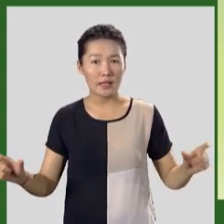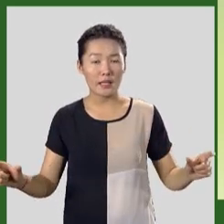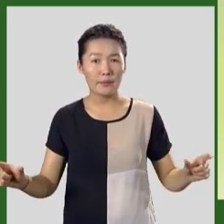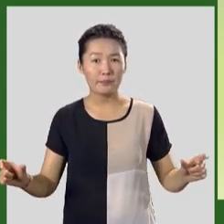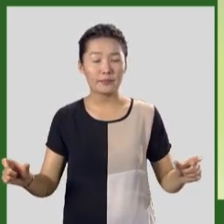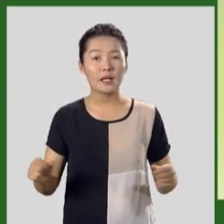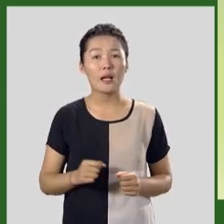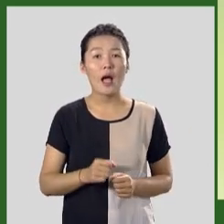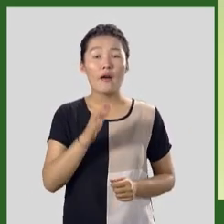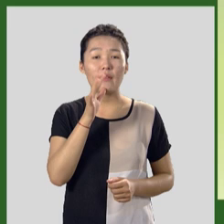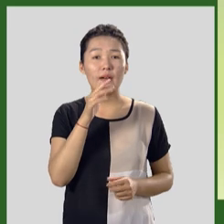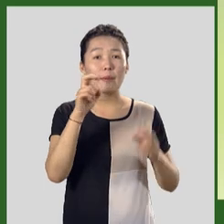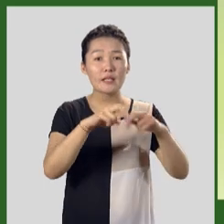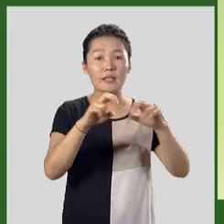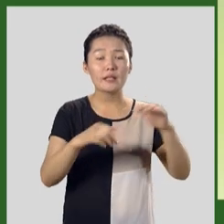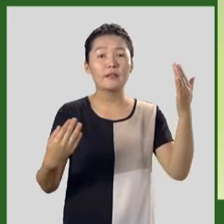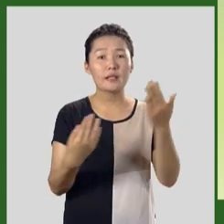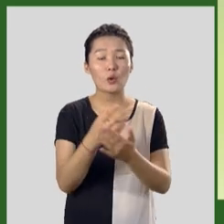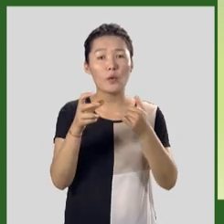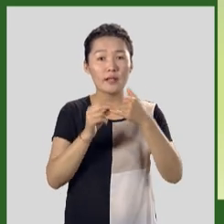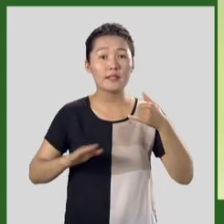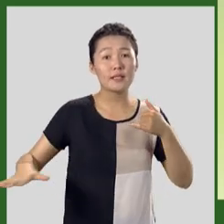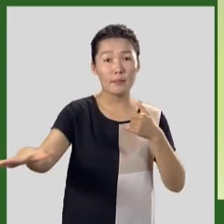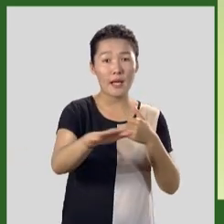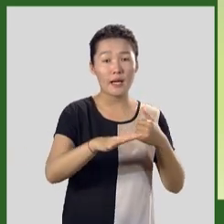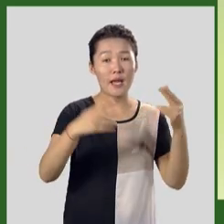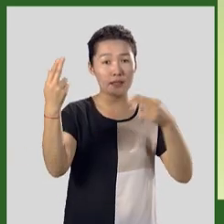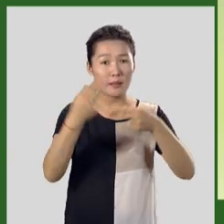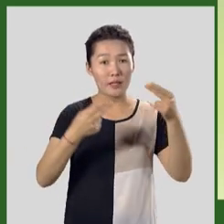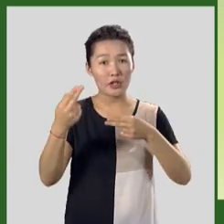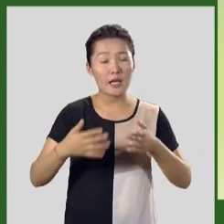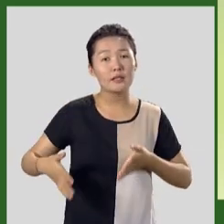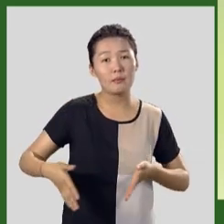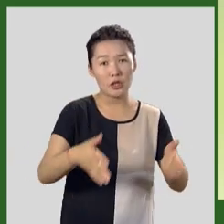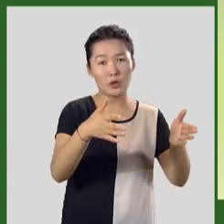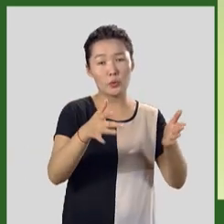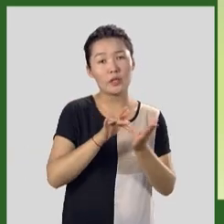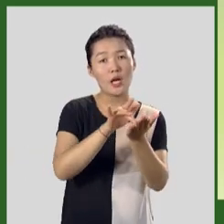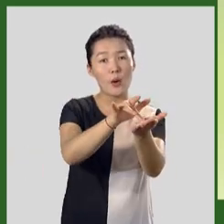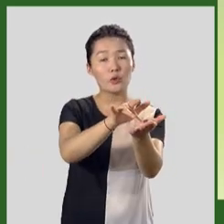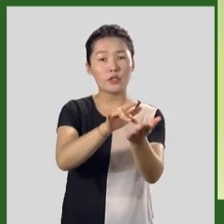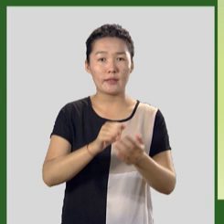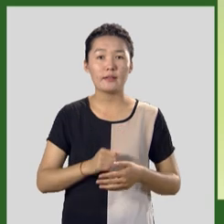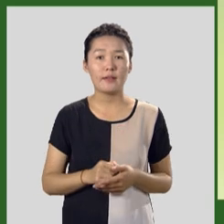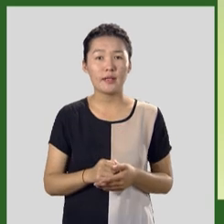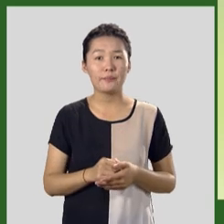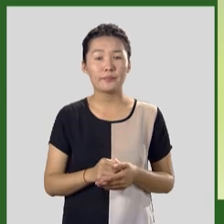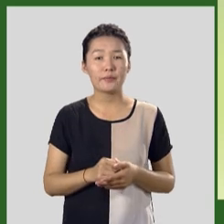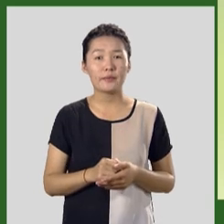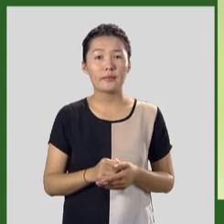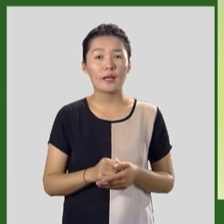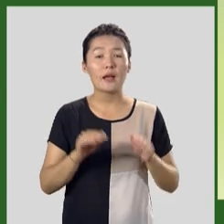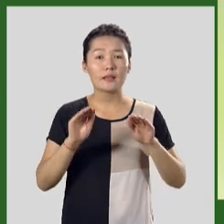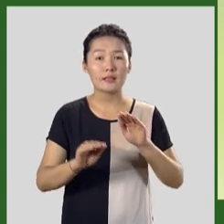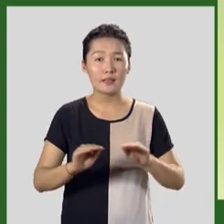Во время исследований новых земель изображались маршруты и путешествий и составляли